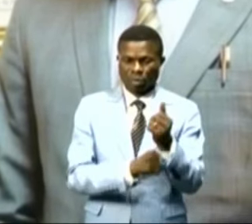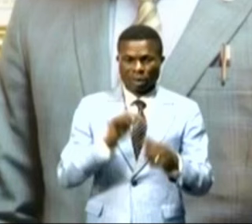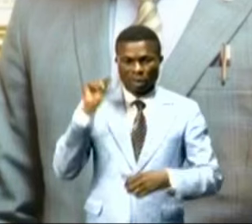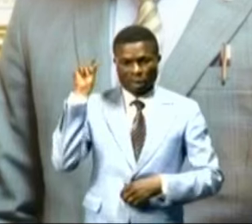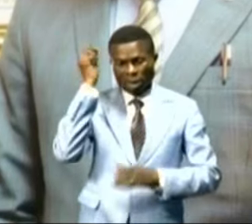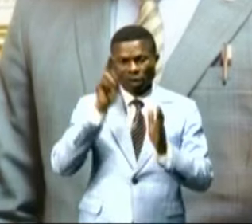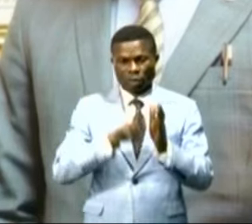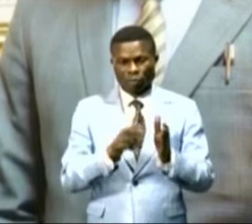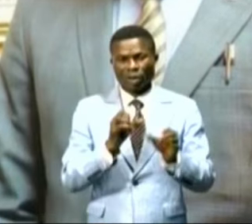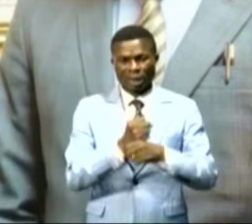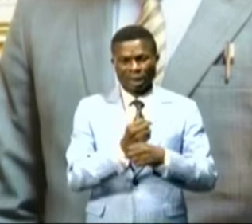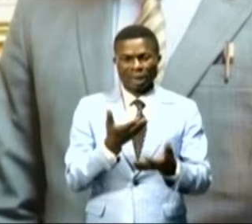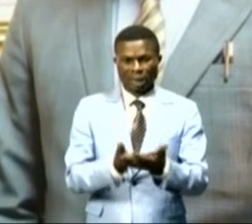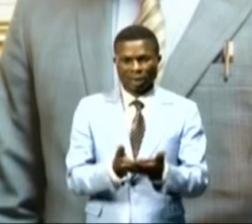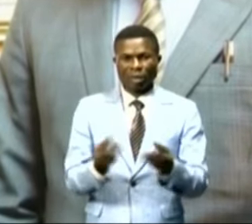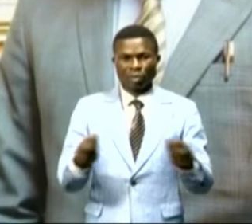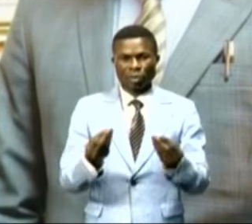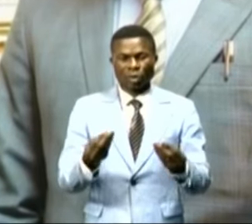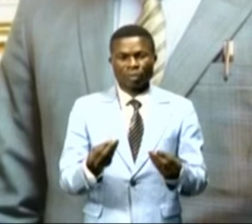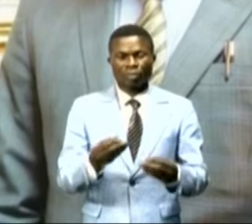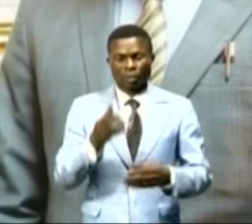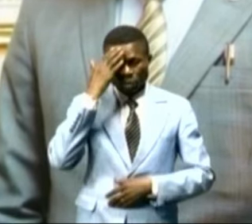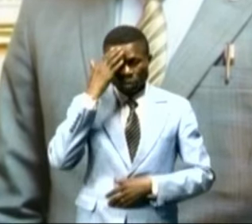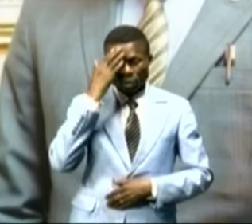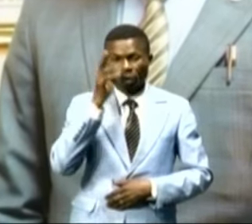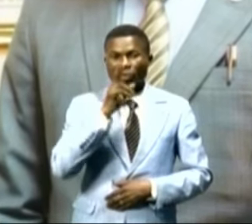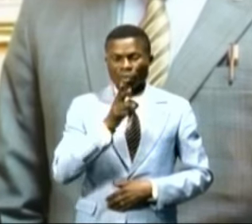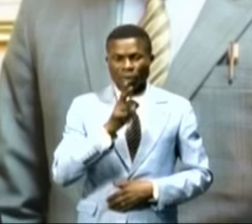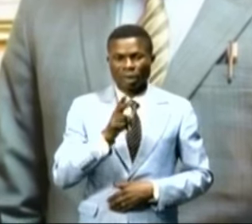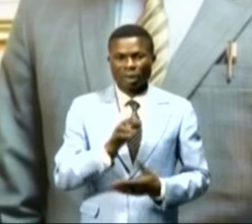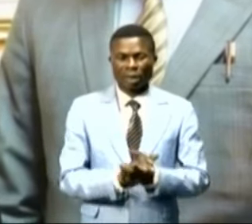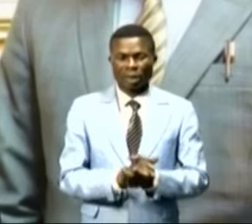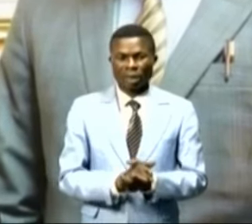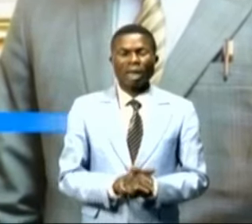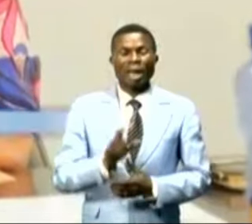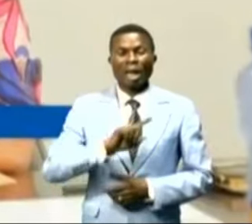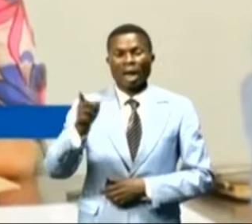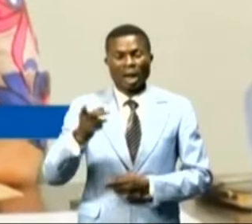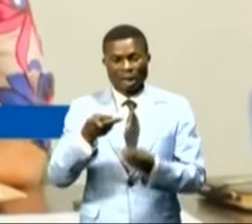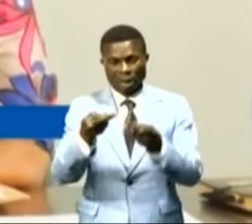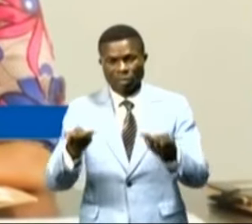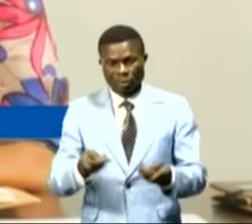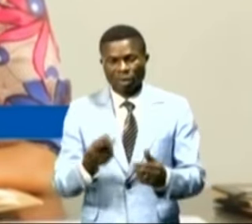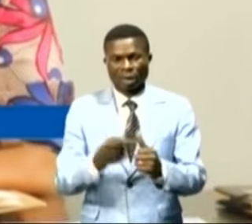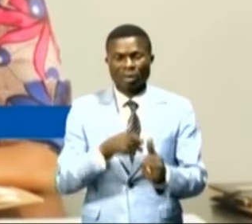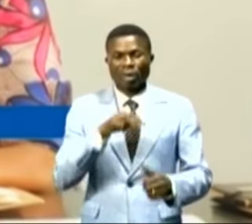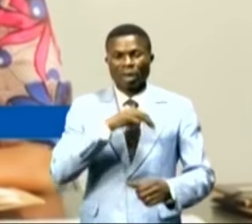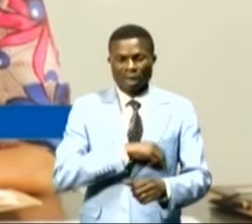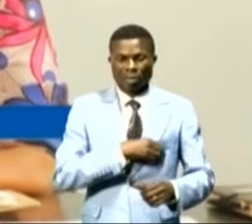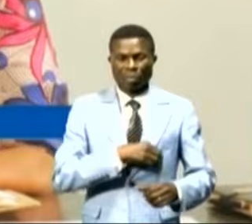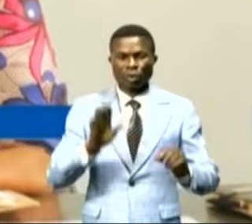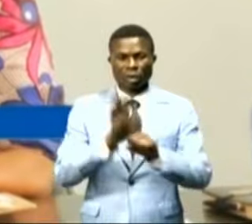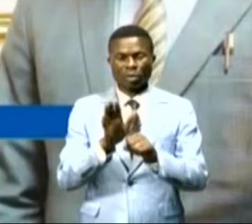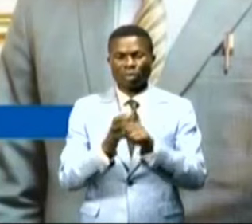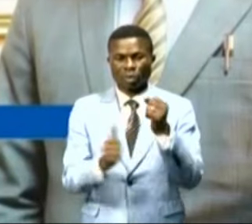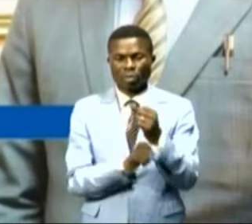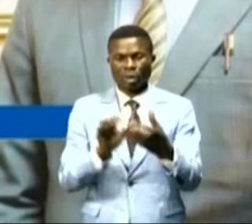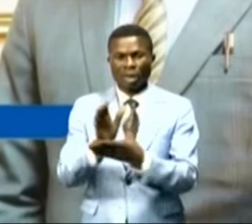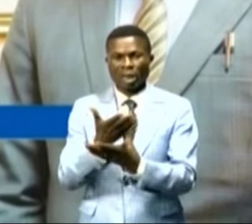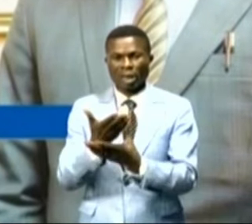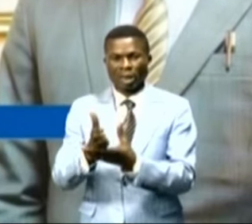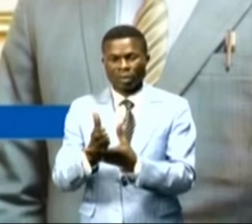en place. Et nous sommes sûrs que la première mission qui va aller sur place, ça sera une mission conjointe entre